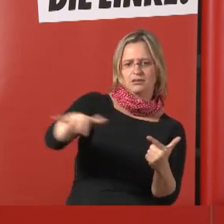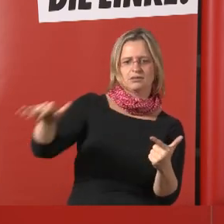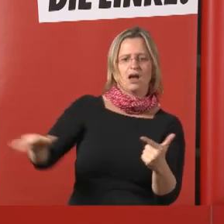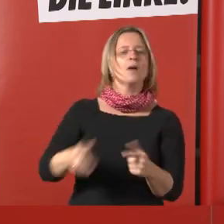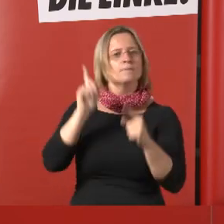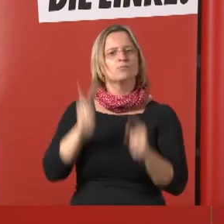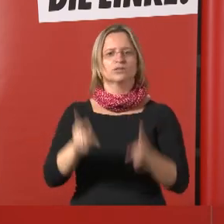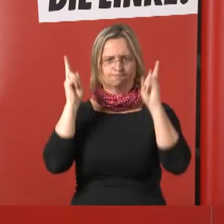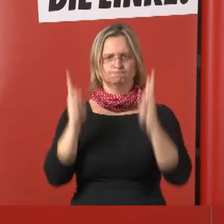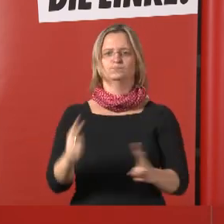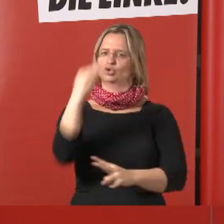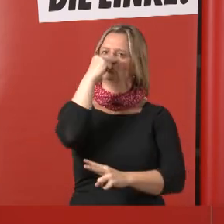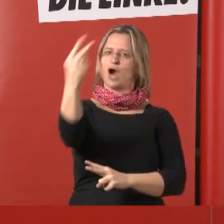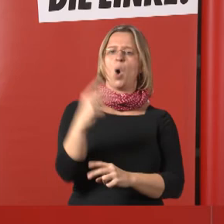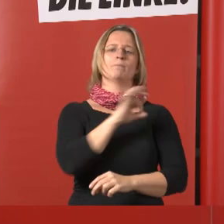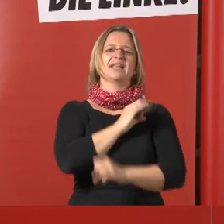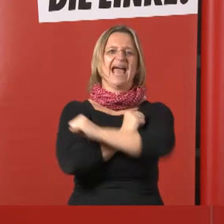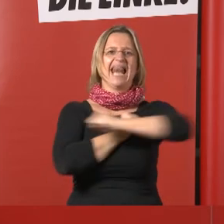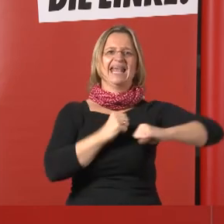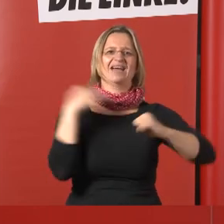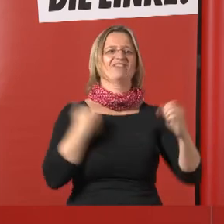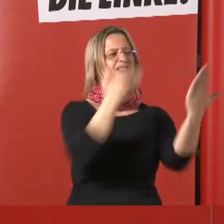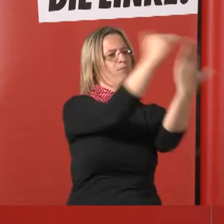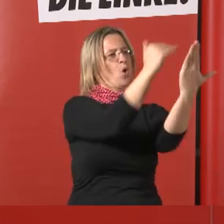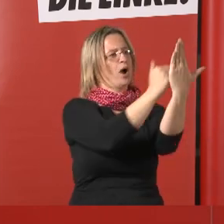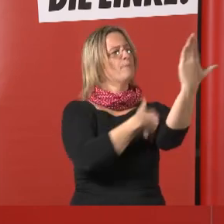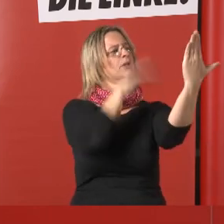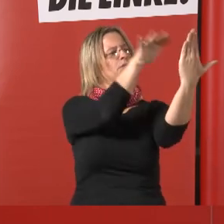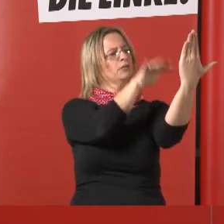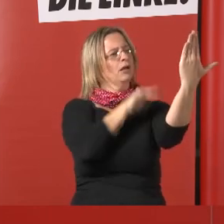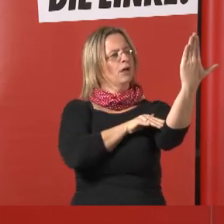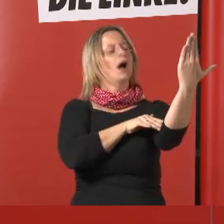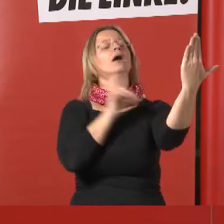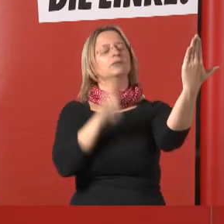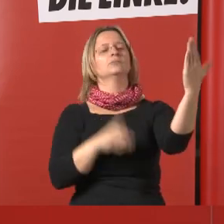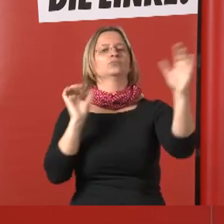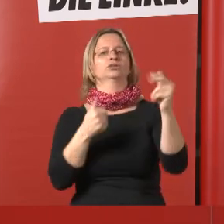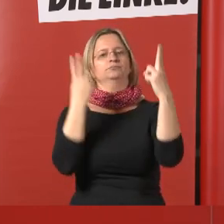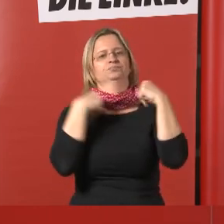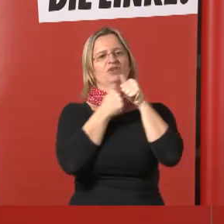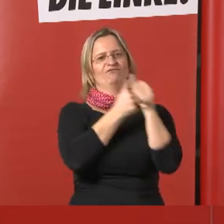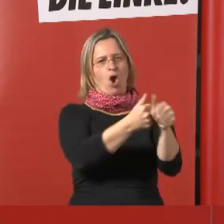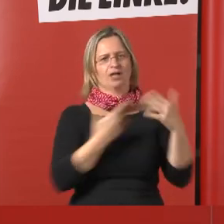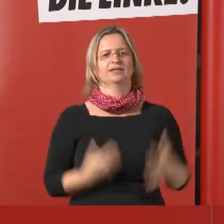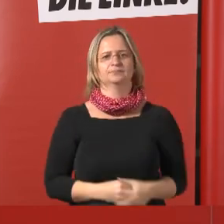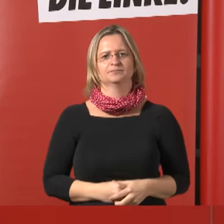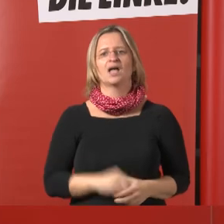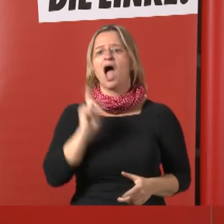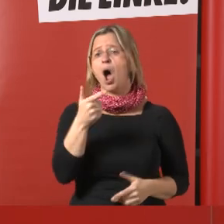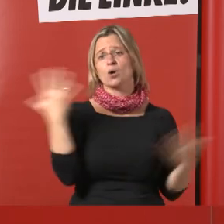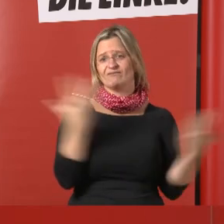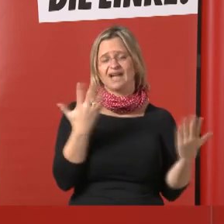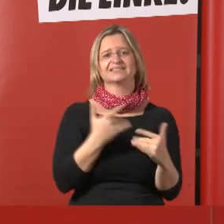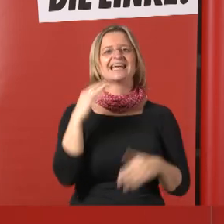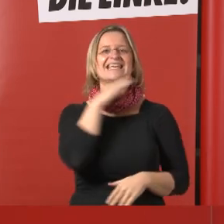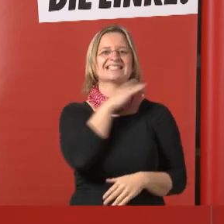alle Mandatsträger der Partei an die programmatischen Grundsätze gerade zum Nahostkonflikt halten.